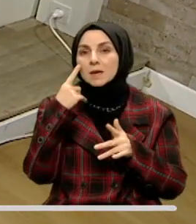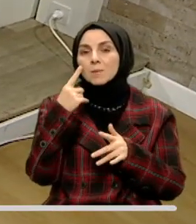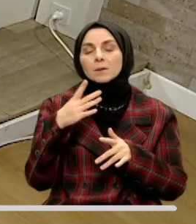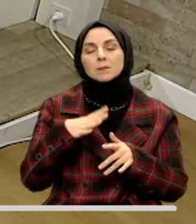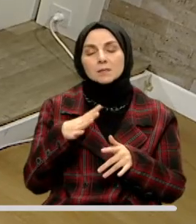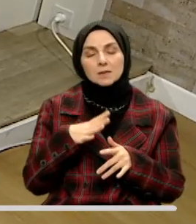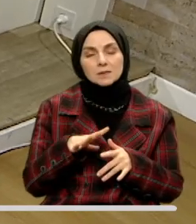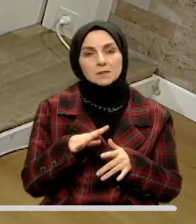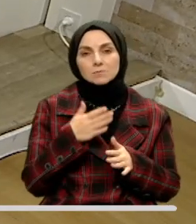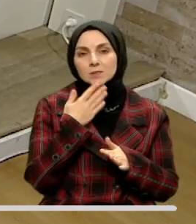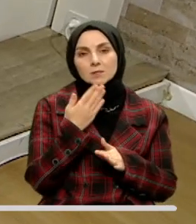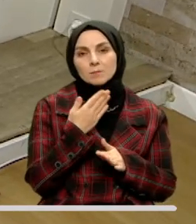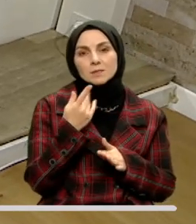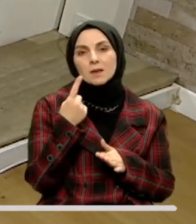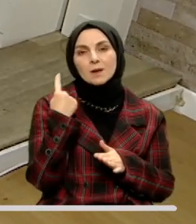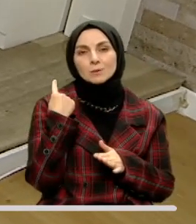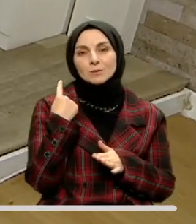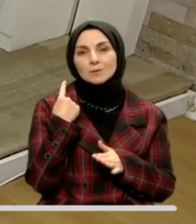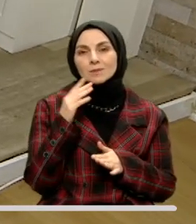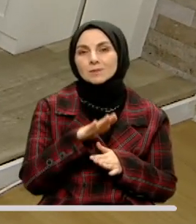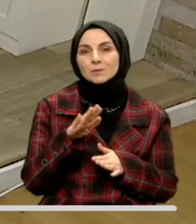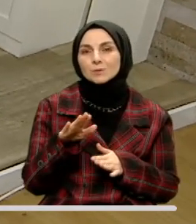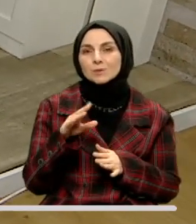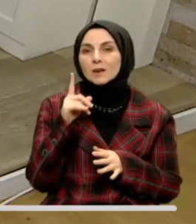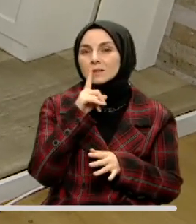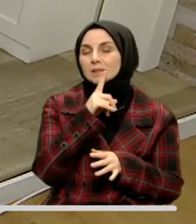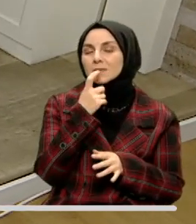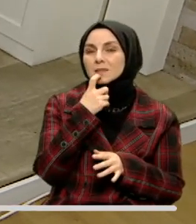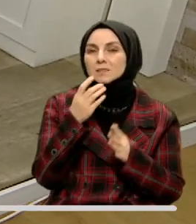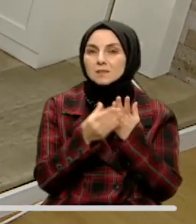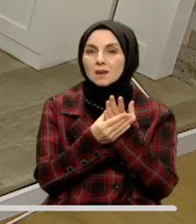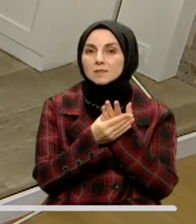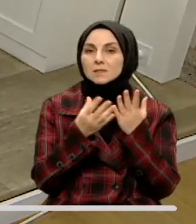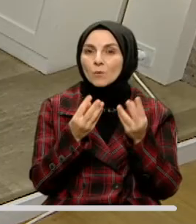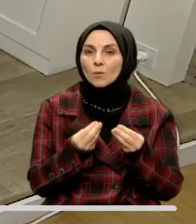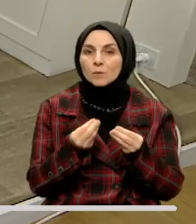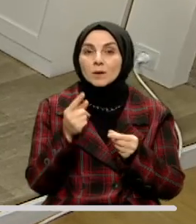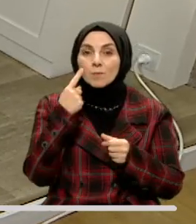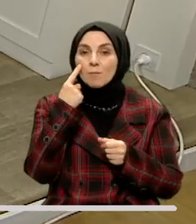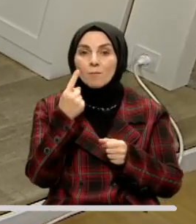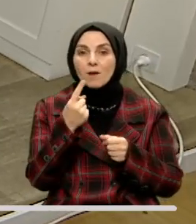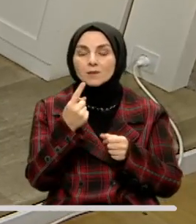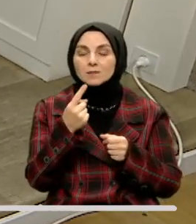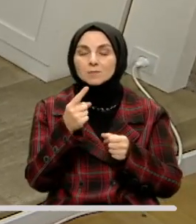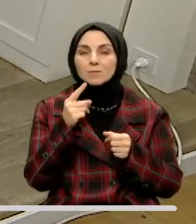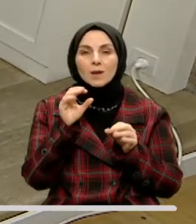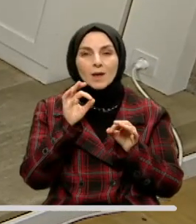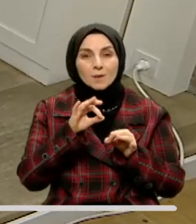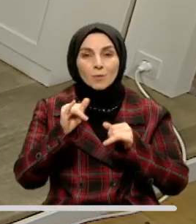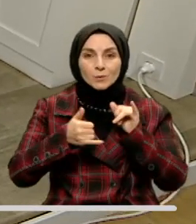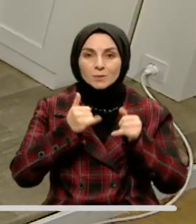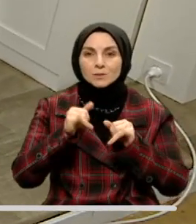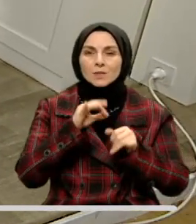istersin? Mesela dün çocuklar İngilizce dersindelerdi. Bir baktım o kadar hem oynamışlar hem